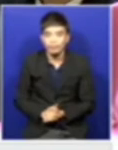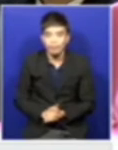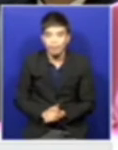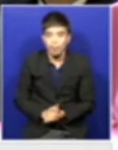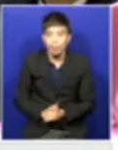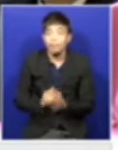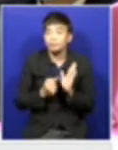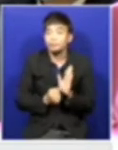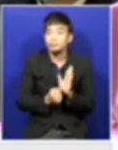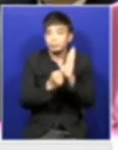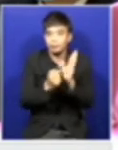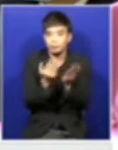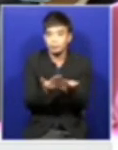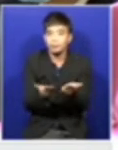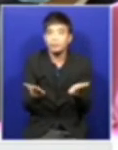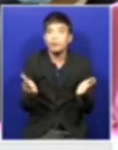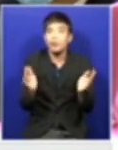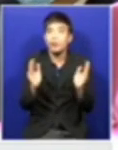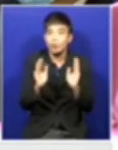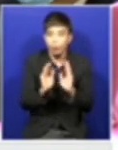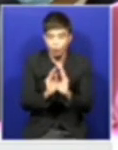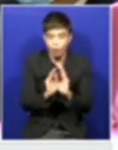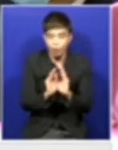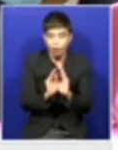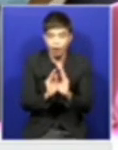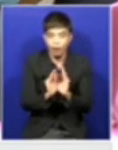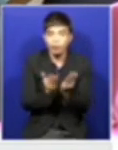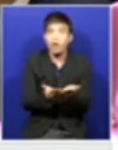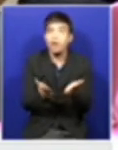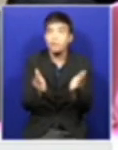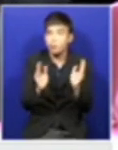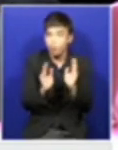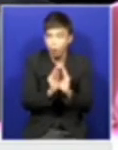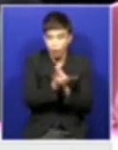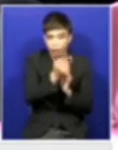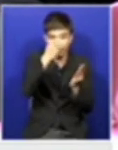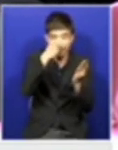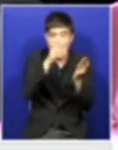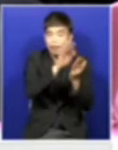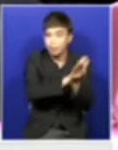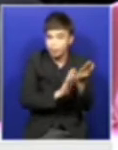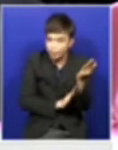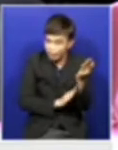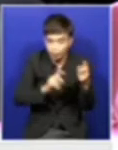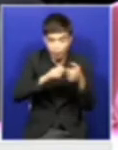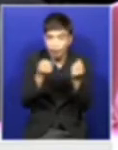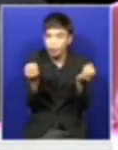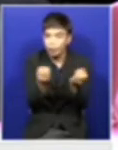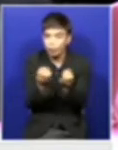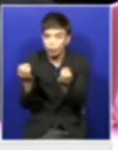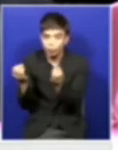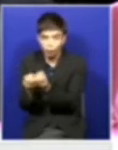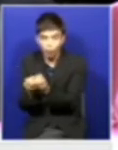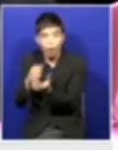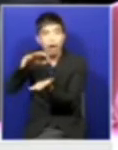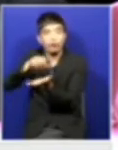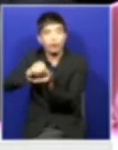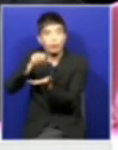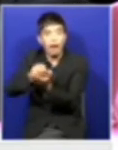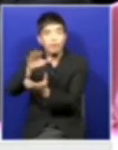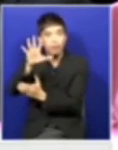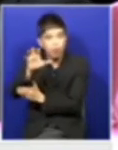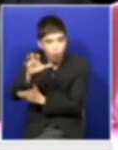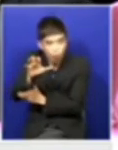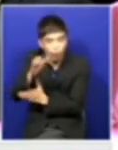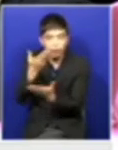ครัวของเราเนี่ยประสบปัญหามาเยอะแล้วครับวิกฤตต้มยำกุ้งวิกฤตโรคซาวิกฤตโควิด